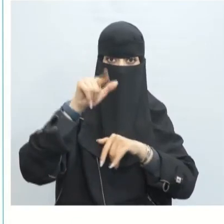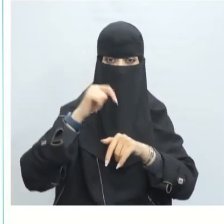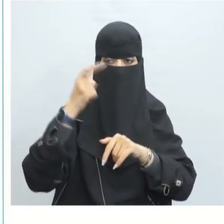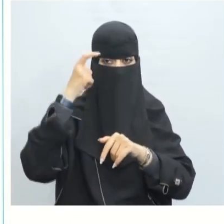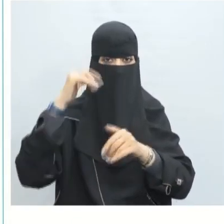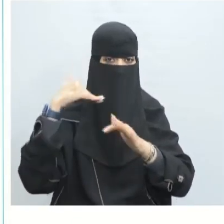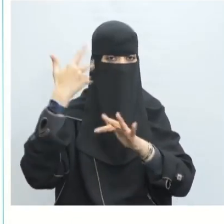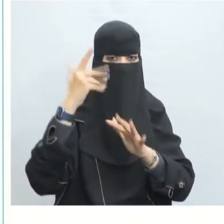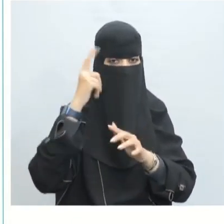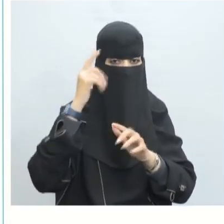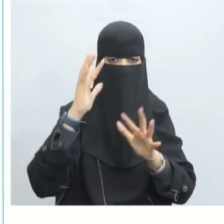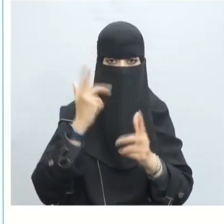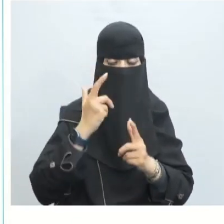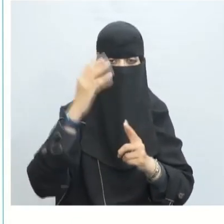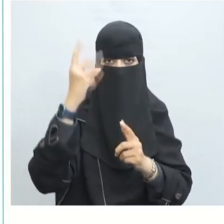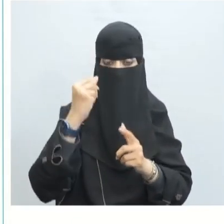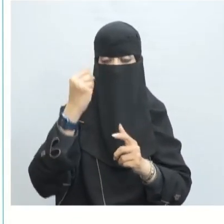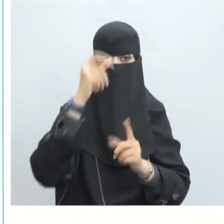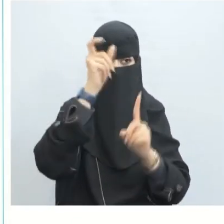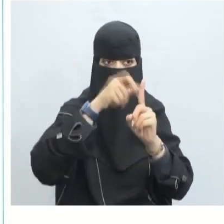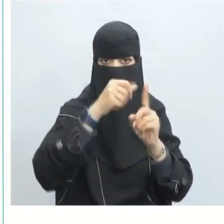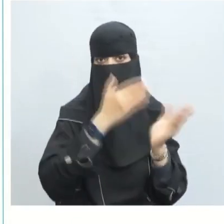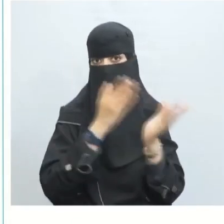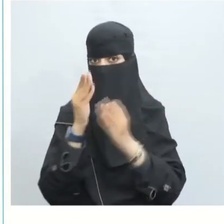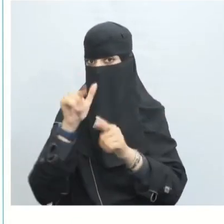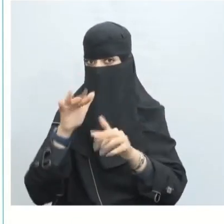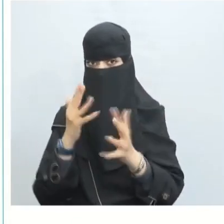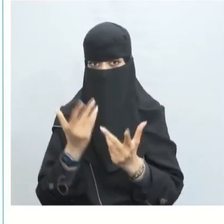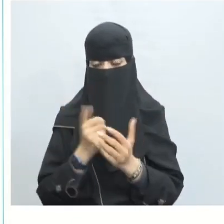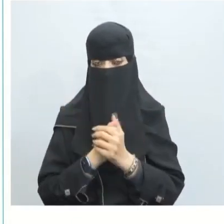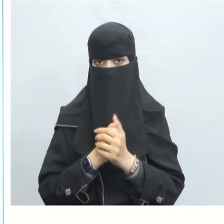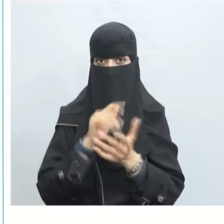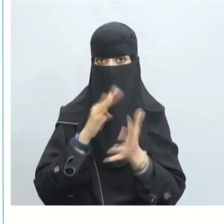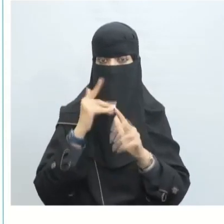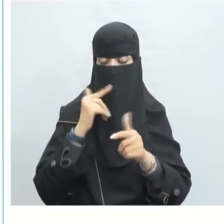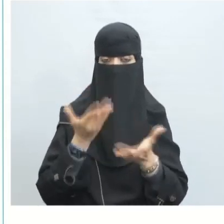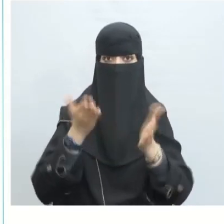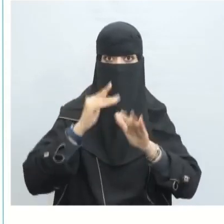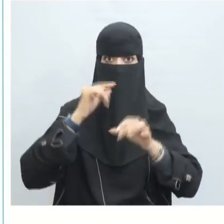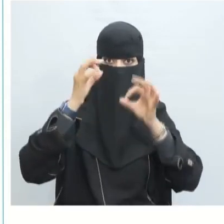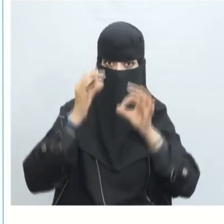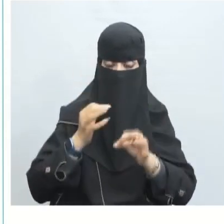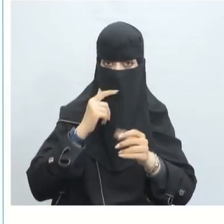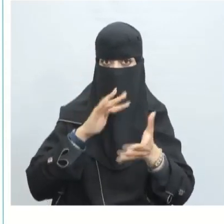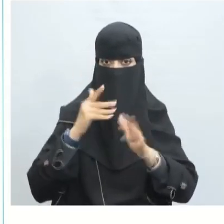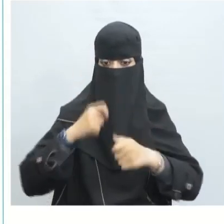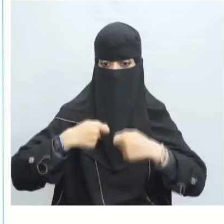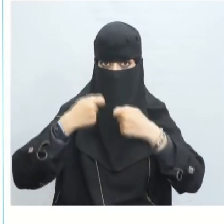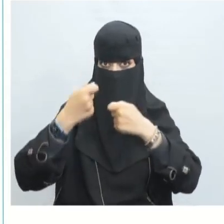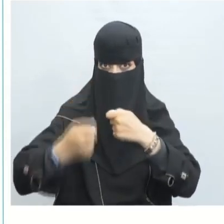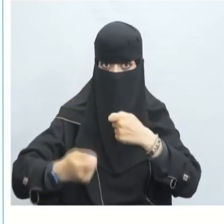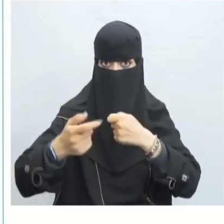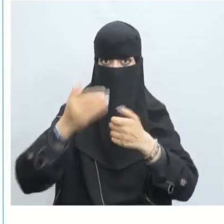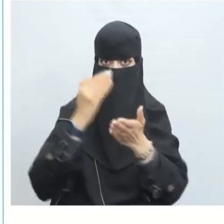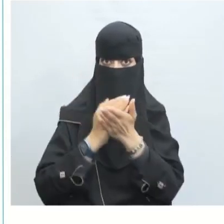تعطينا تصور قبل ان تبدا الفعاليه عن عدد الحضور وقد تكون اكثر لان هنالك دفع قد يدفع الشخص